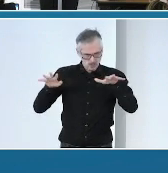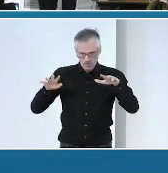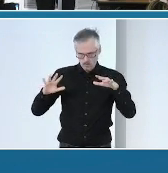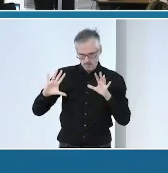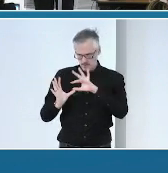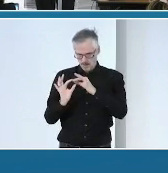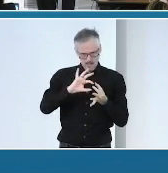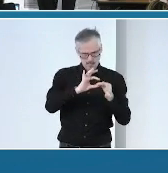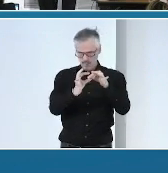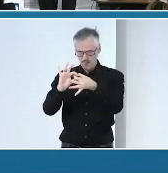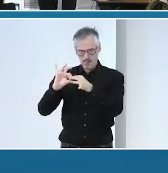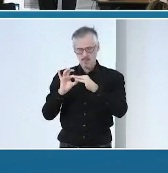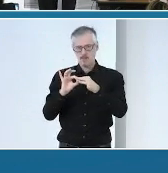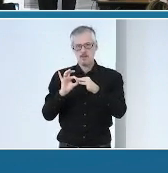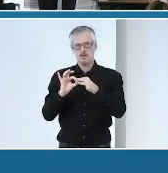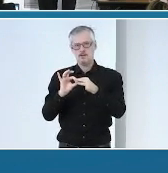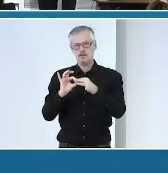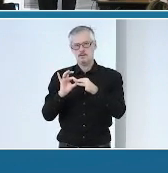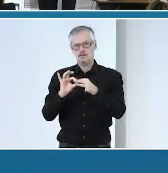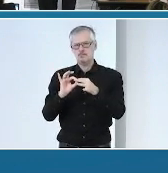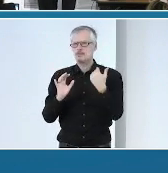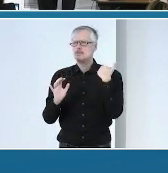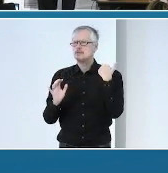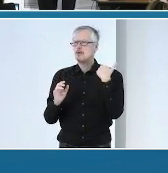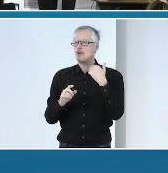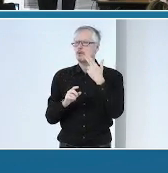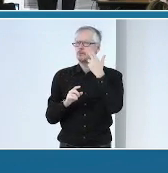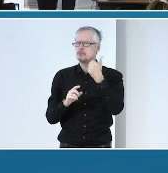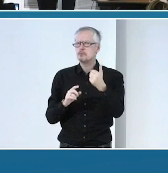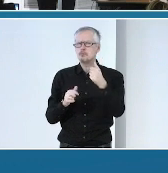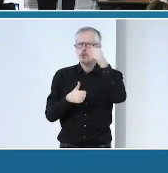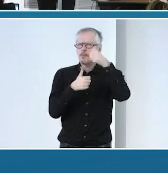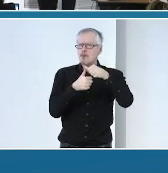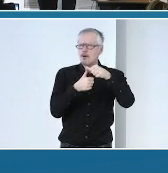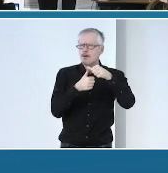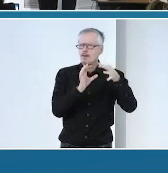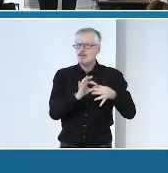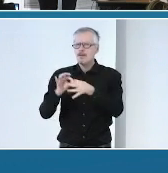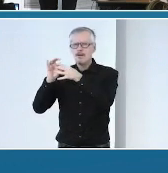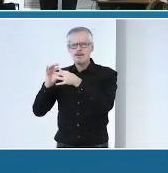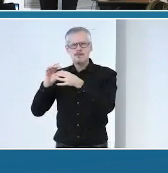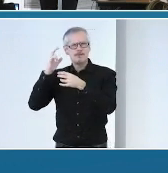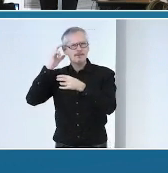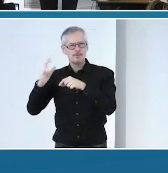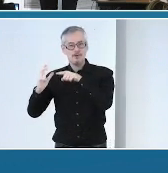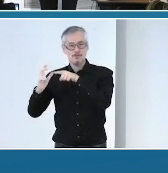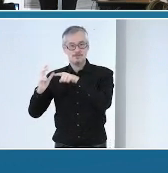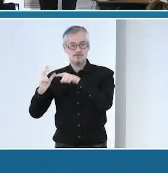y a comme on a vu tout à l'heure avec l'hippocampe et la mémoire. Voilà. Il